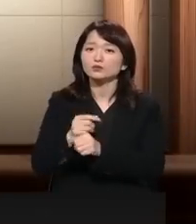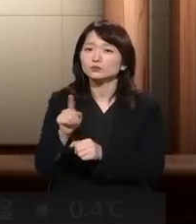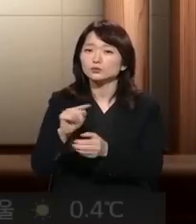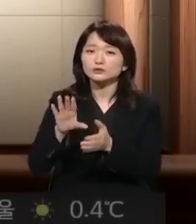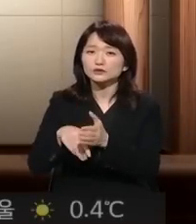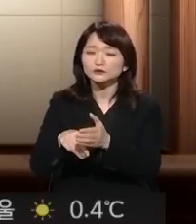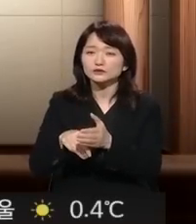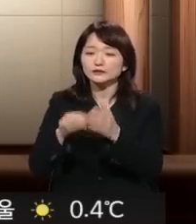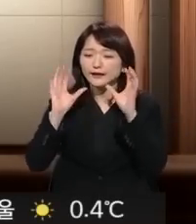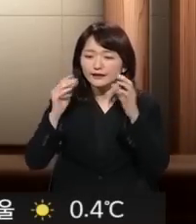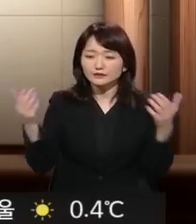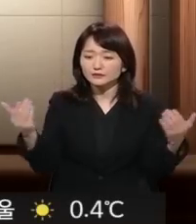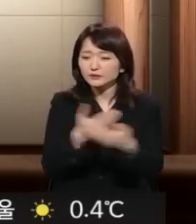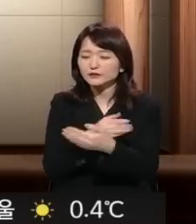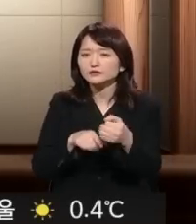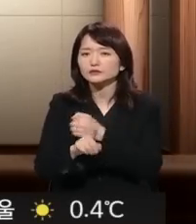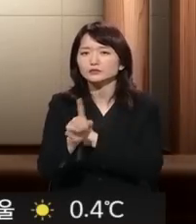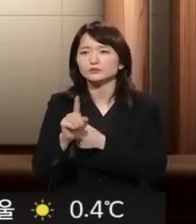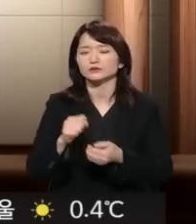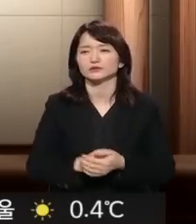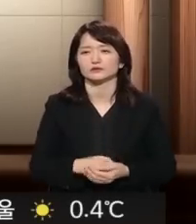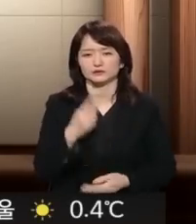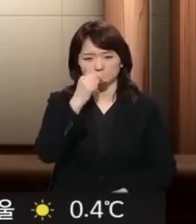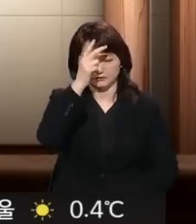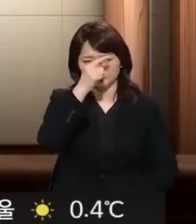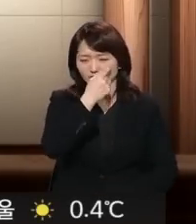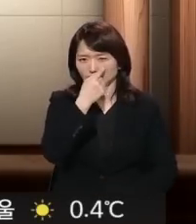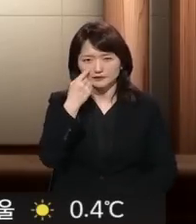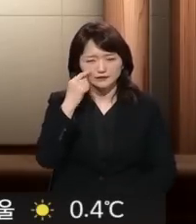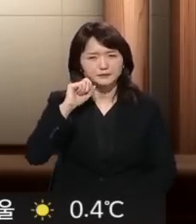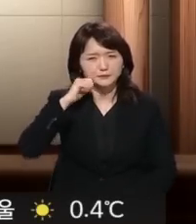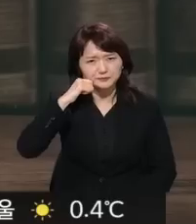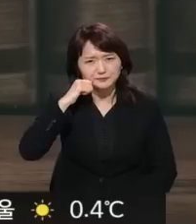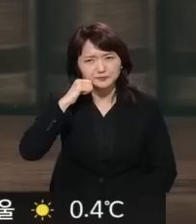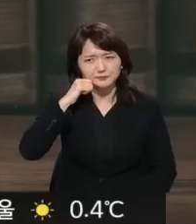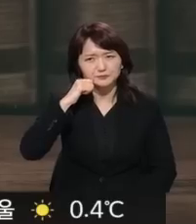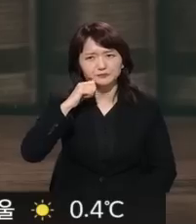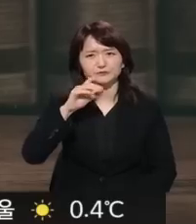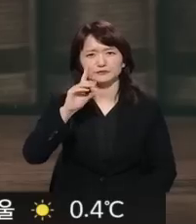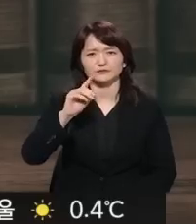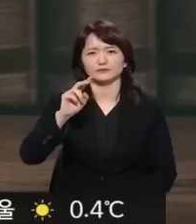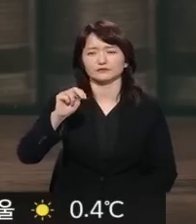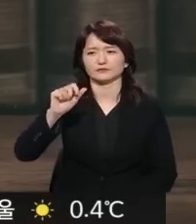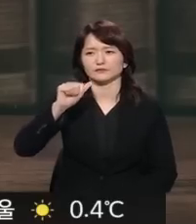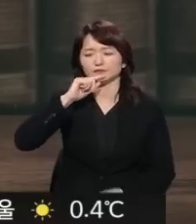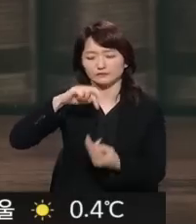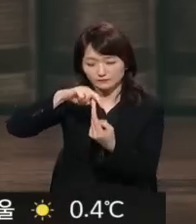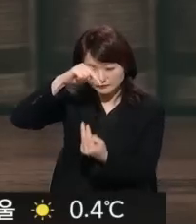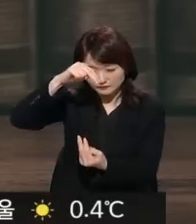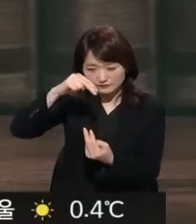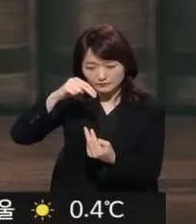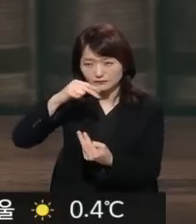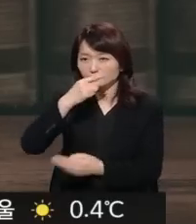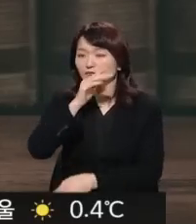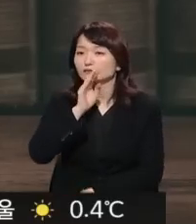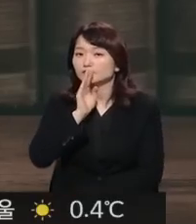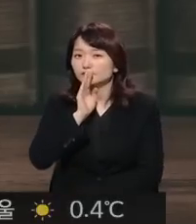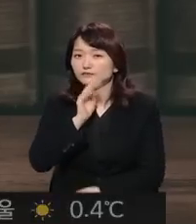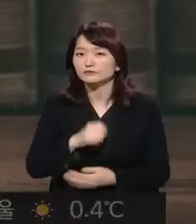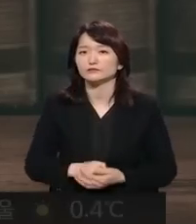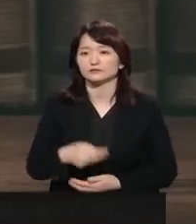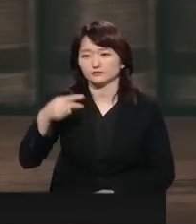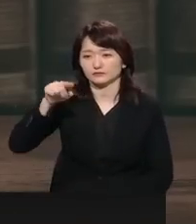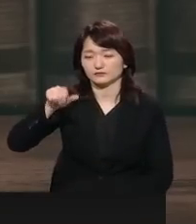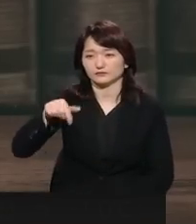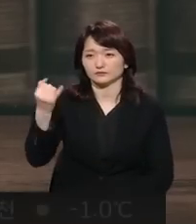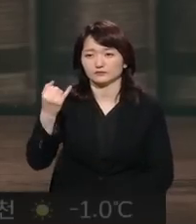어느 때 바꿔 쳤느냐 요거를 검찰에서 증명하기가 좀 힘들었어요 dna는 맞는데 그런 내용이 아니면 석신을 지금 아예 안